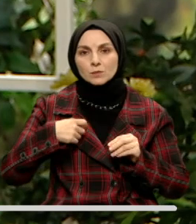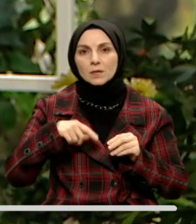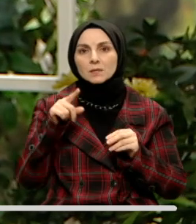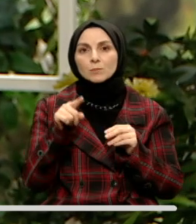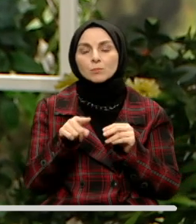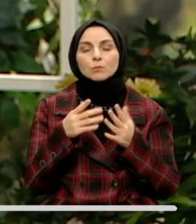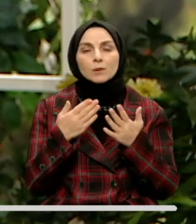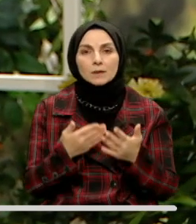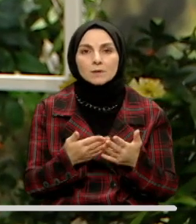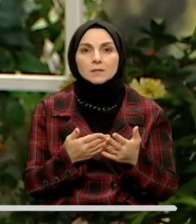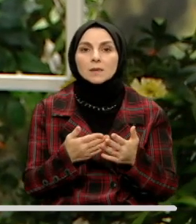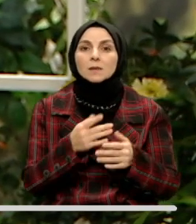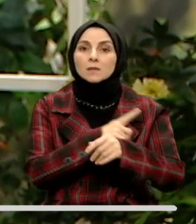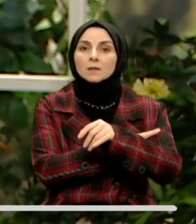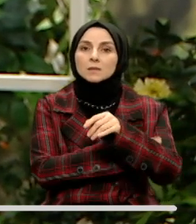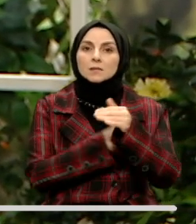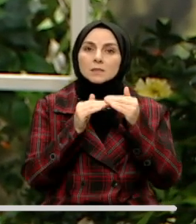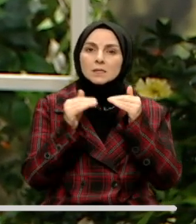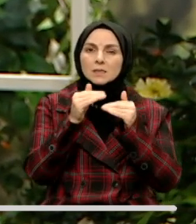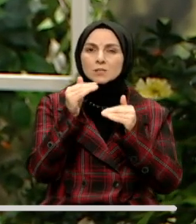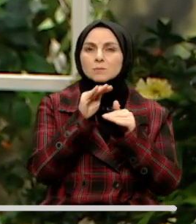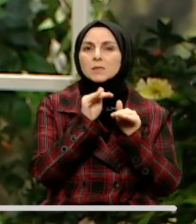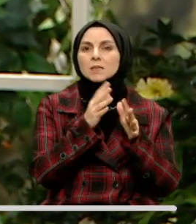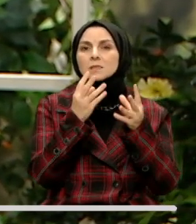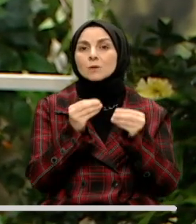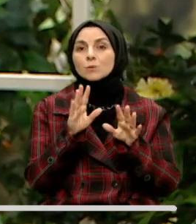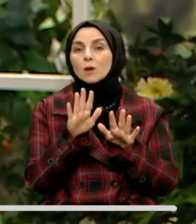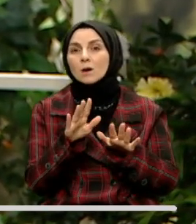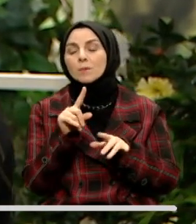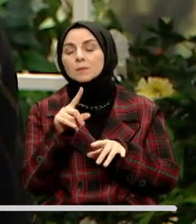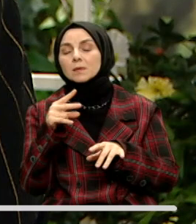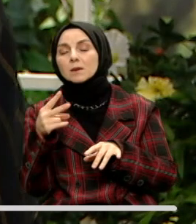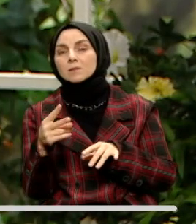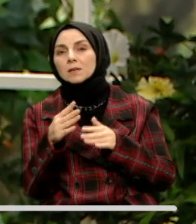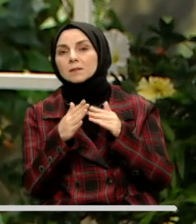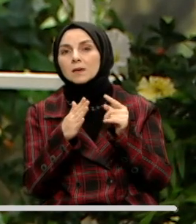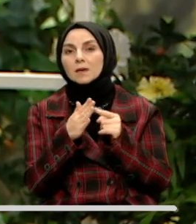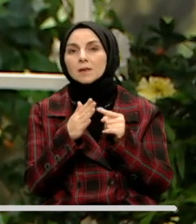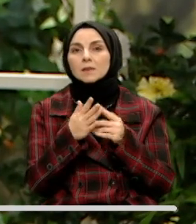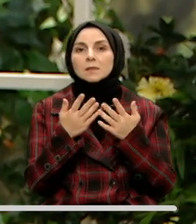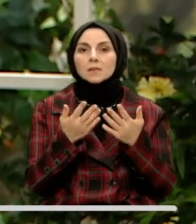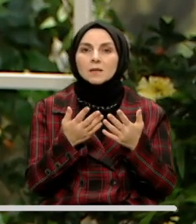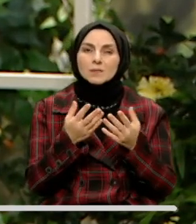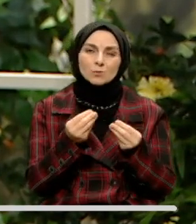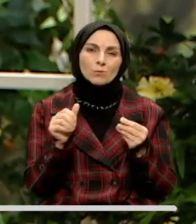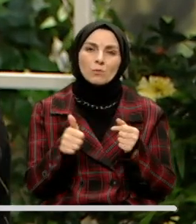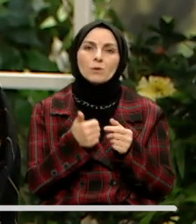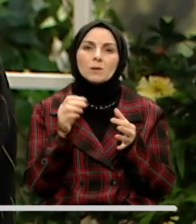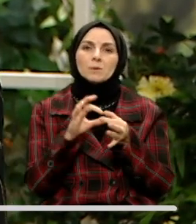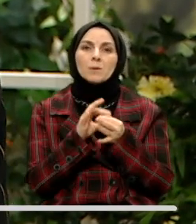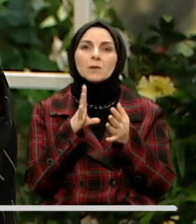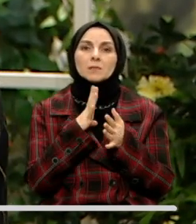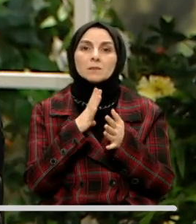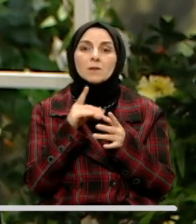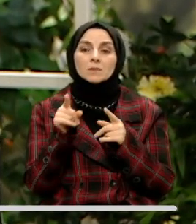becerileri kasların gelişimini sağlıyor ama bir taraftan da ellerin zihinsel süreçle ilgili de ciddi bağlantıları var. Sağ